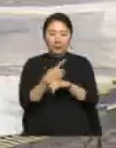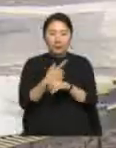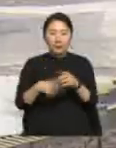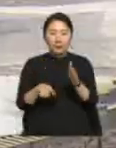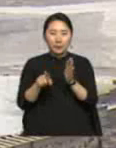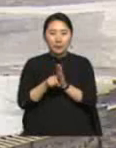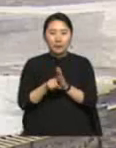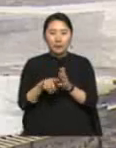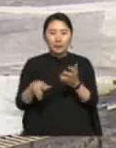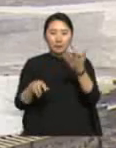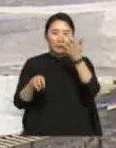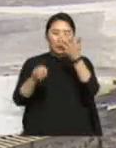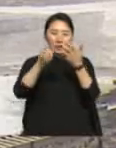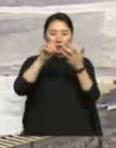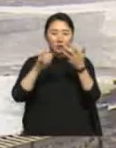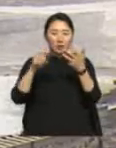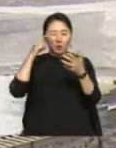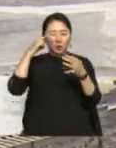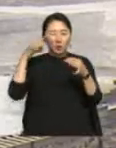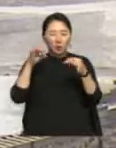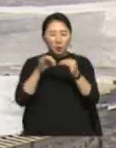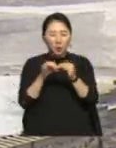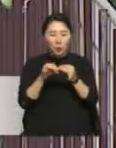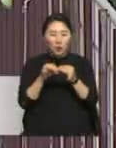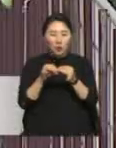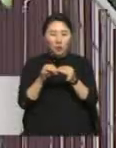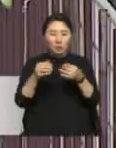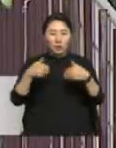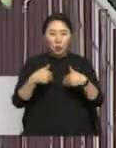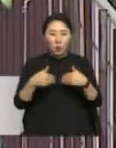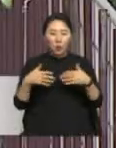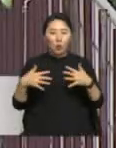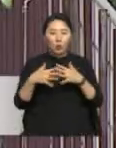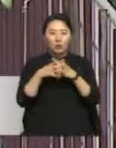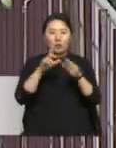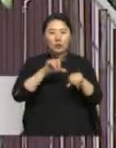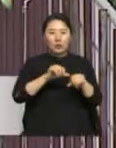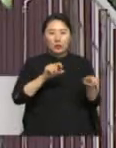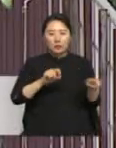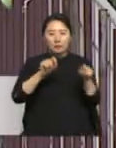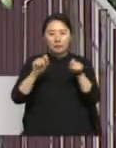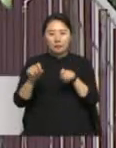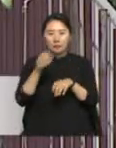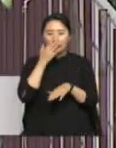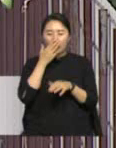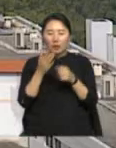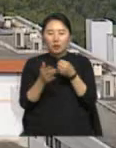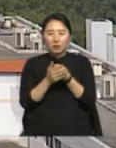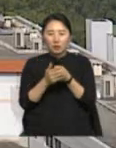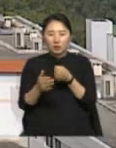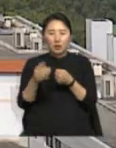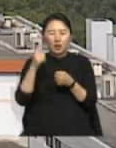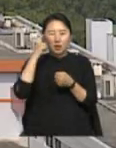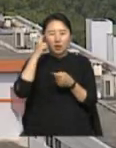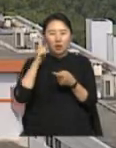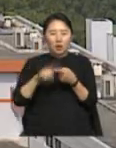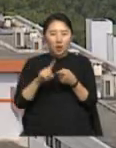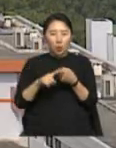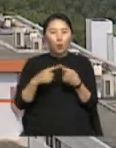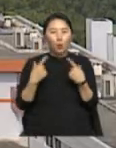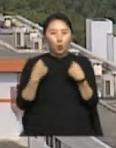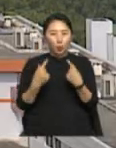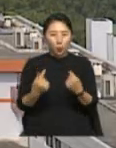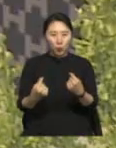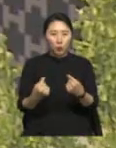위해선 80% 이상의 동의가 필요하다는 점과 공사 기간 연장 가능성을 이유로 예정된 공사를 진행하고